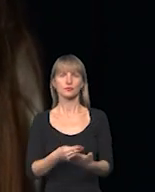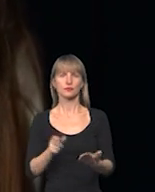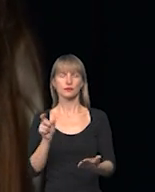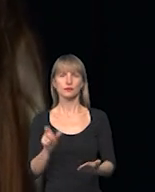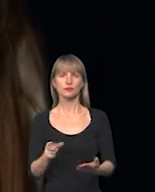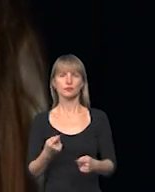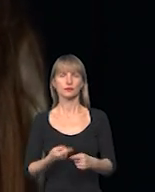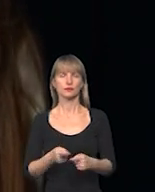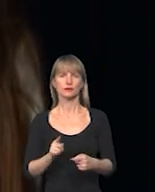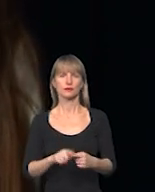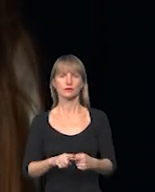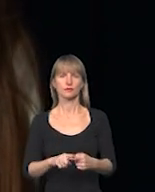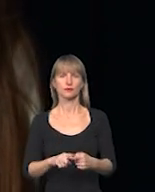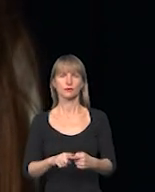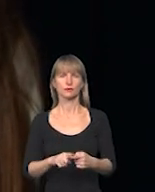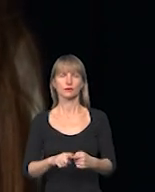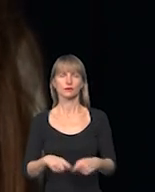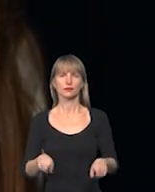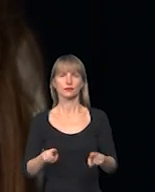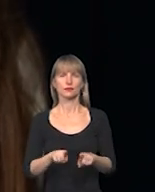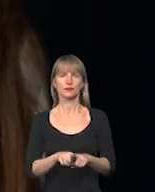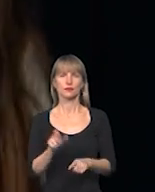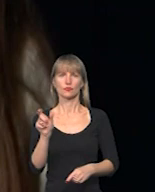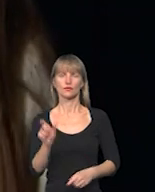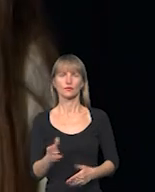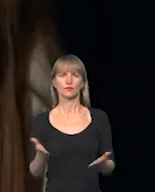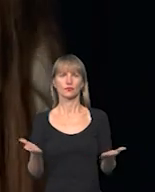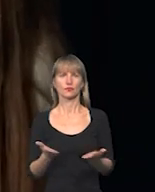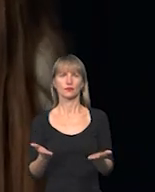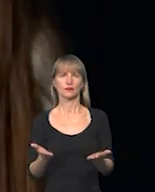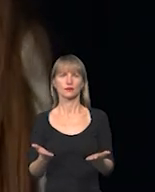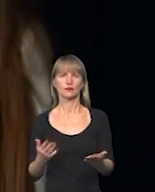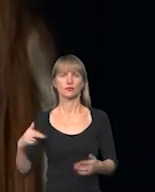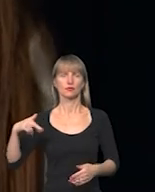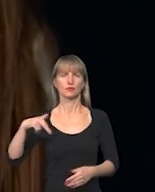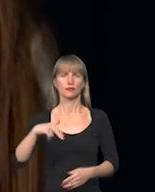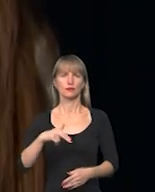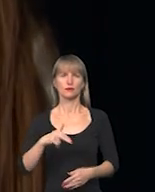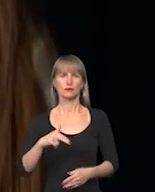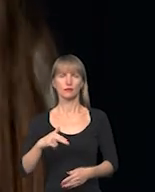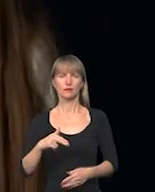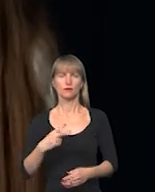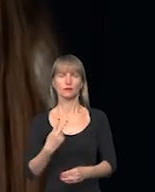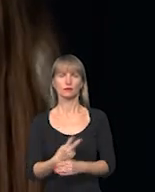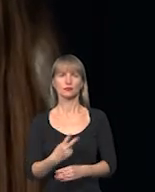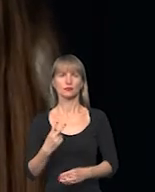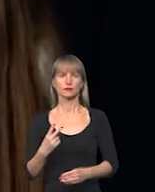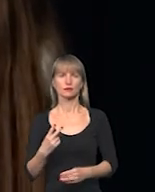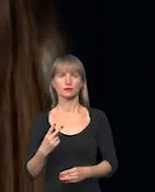от така людина, яка прийшла два рази